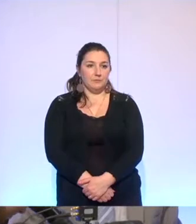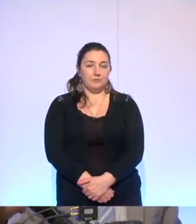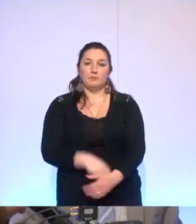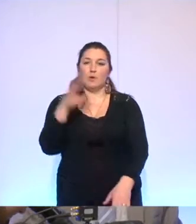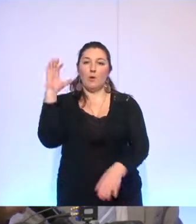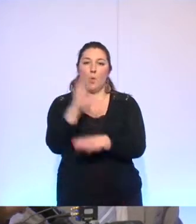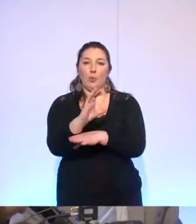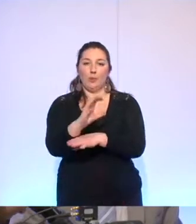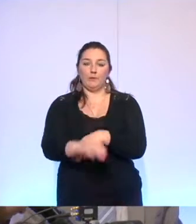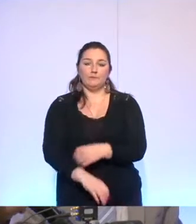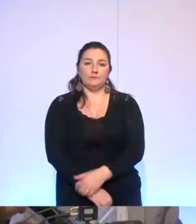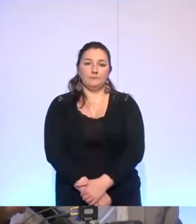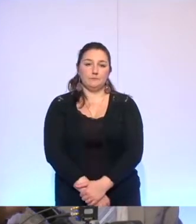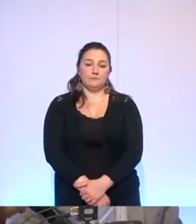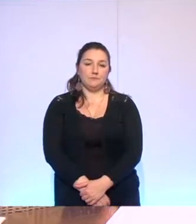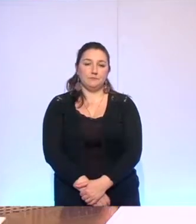Contre.